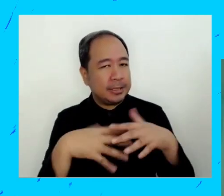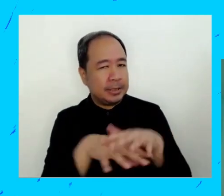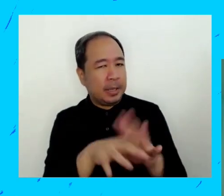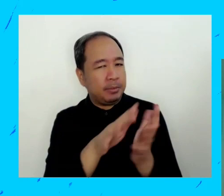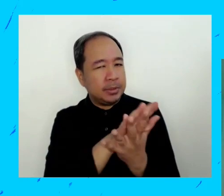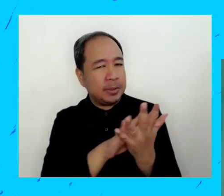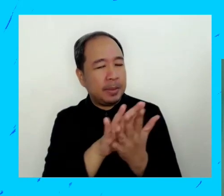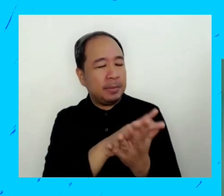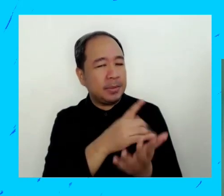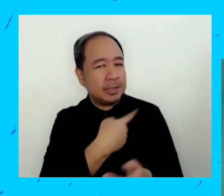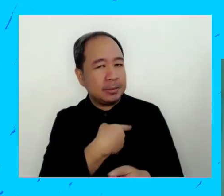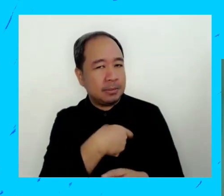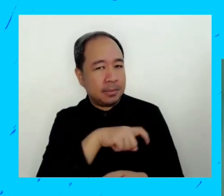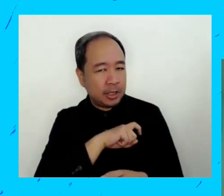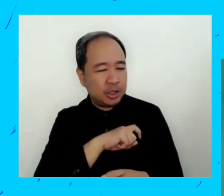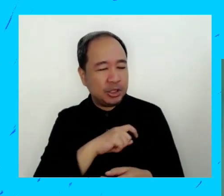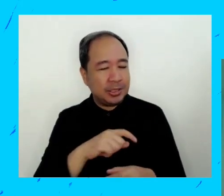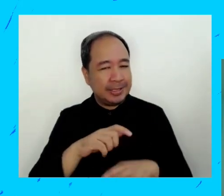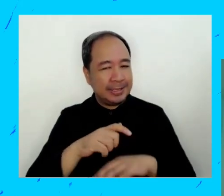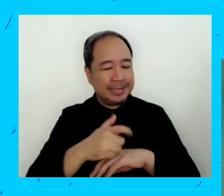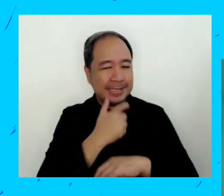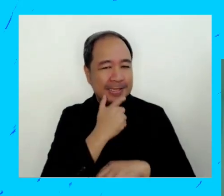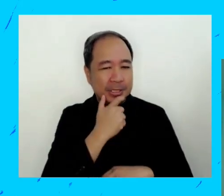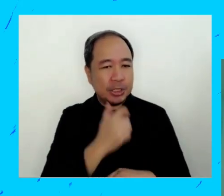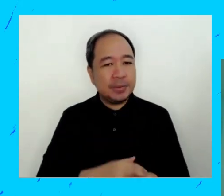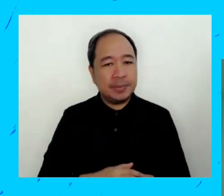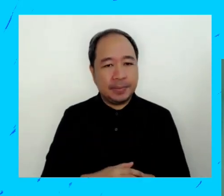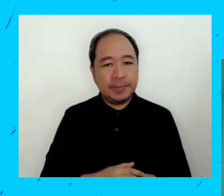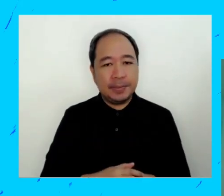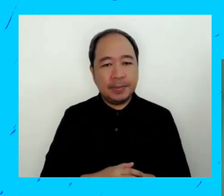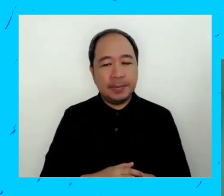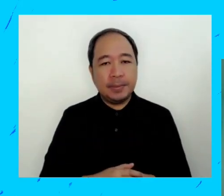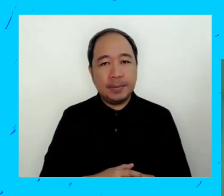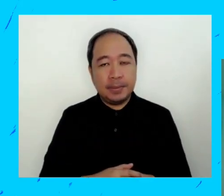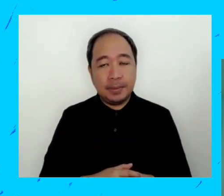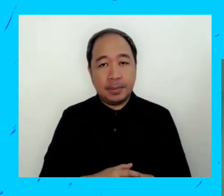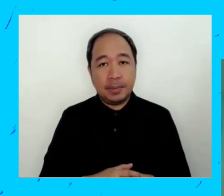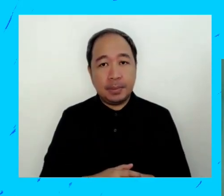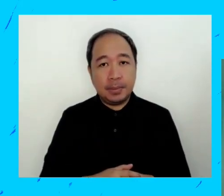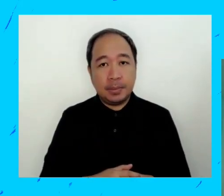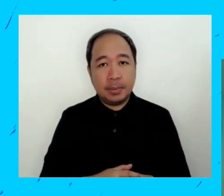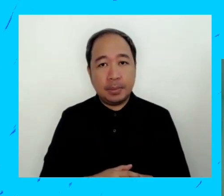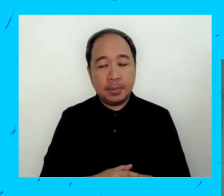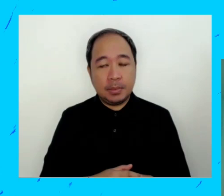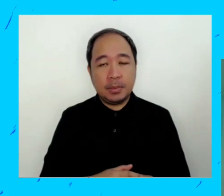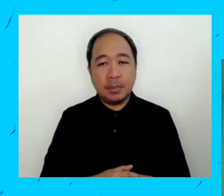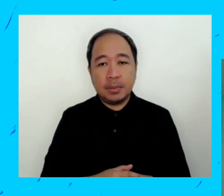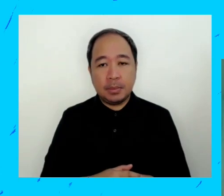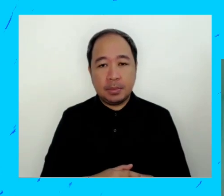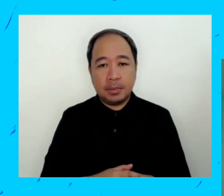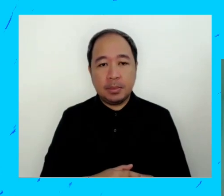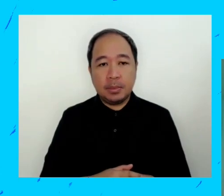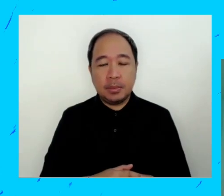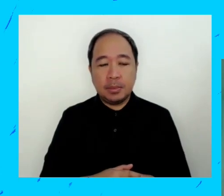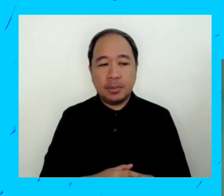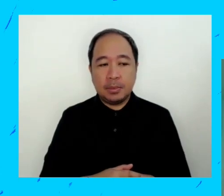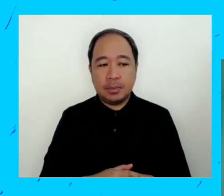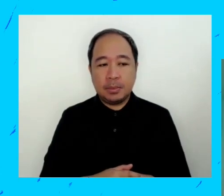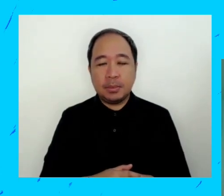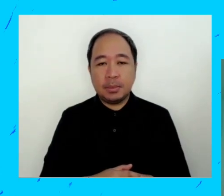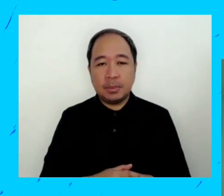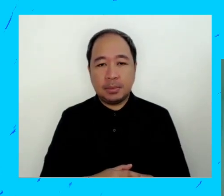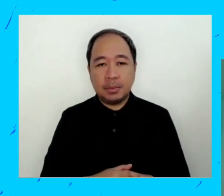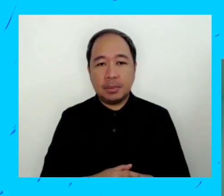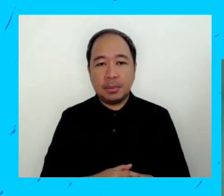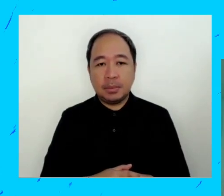façon hybride et nous libérer sur les aspects sociaux et en plus, ça